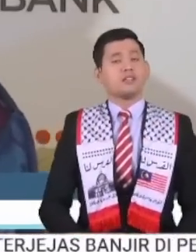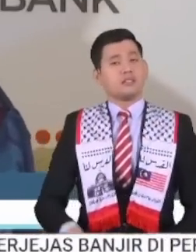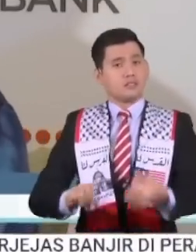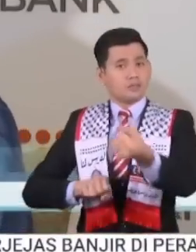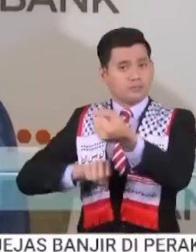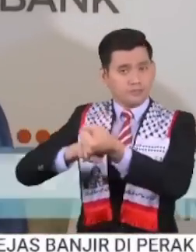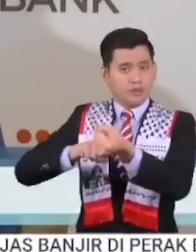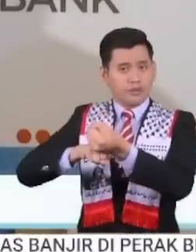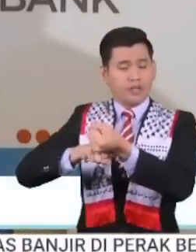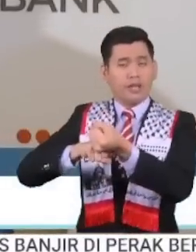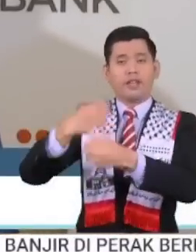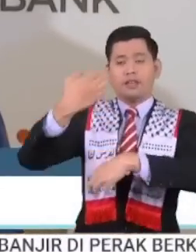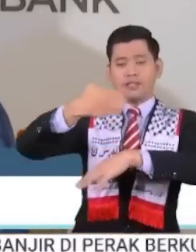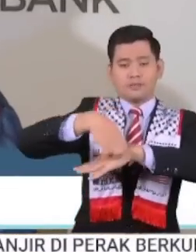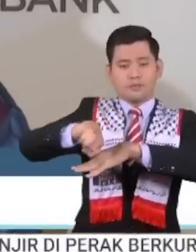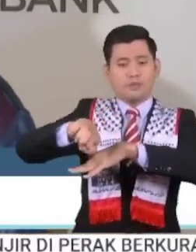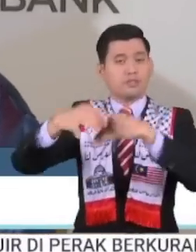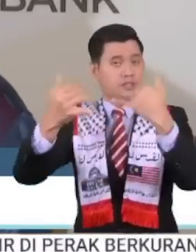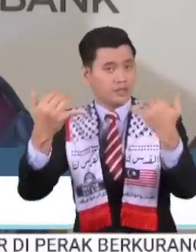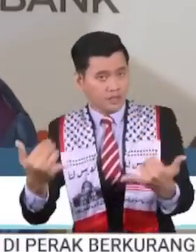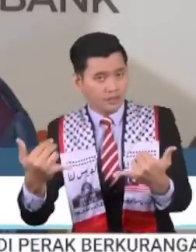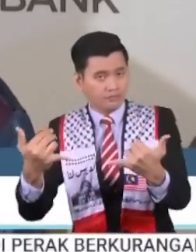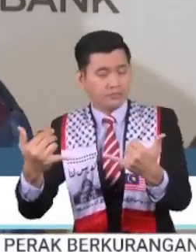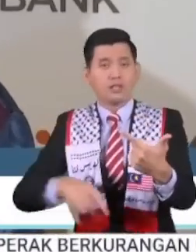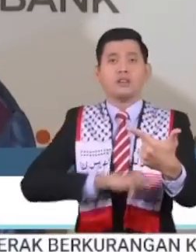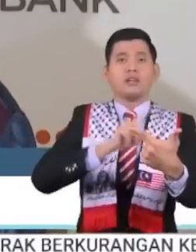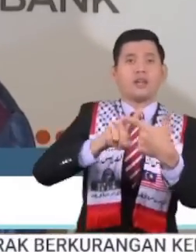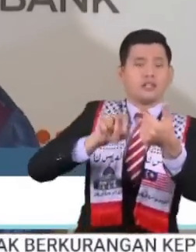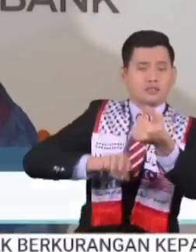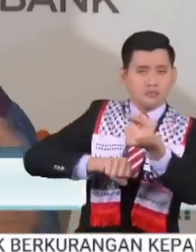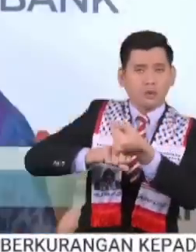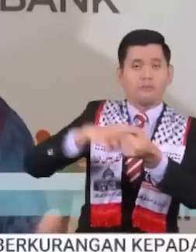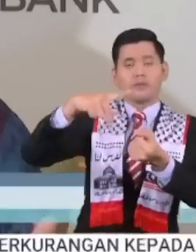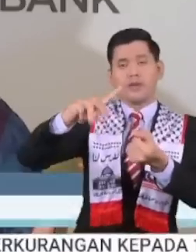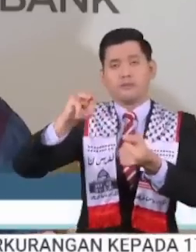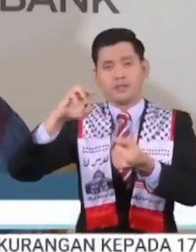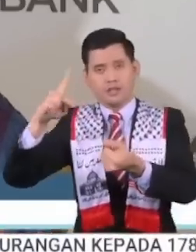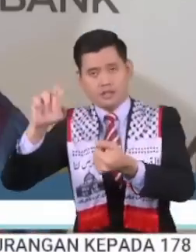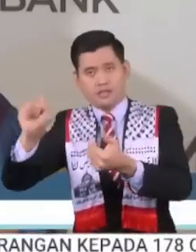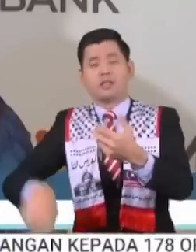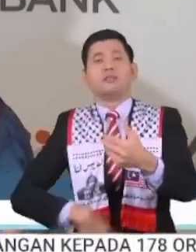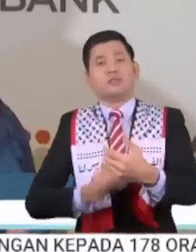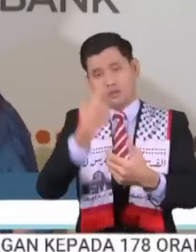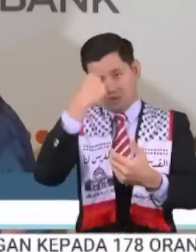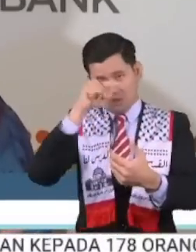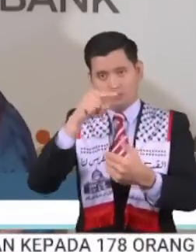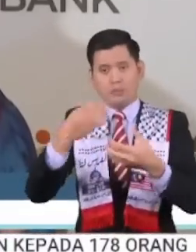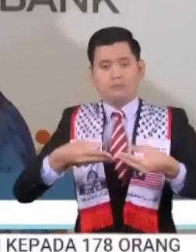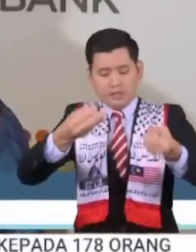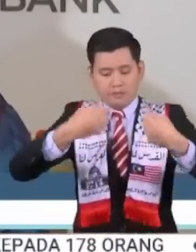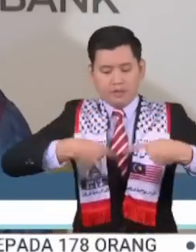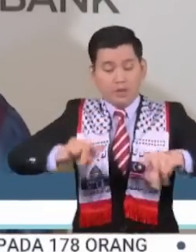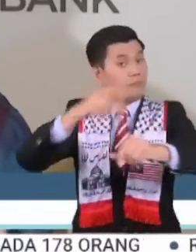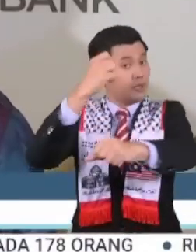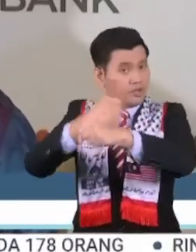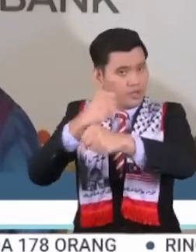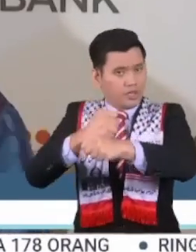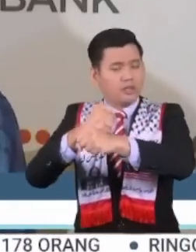Sumbangan kepada nilai ekspor kita, sumbangan PMKS dalam penjanaan pekerjaan yang pada ketika ini